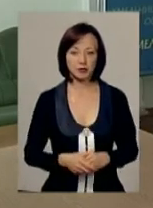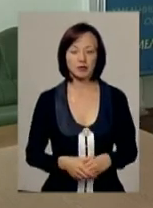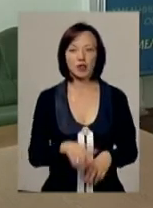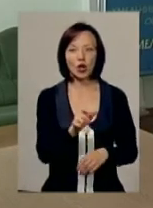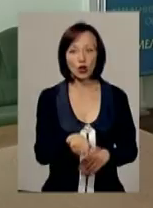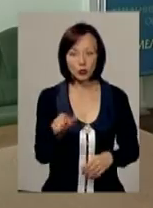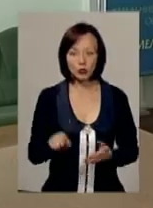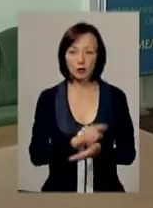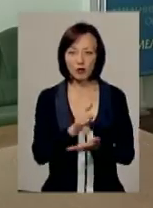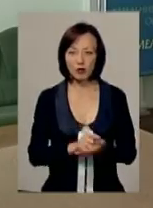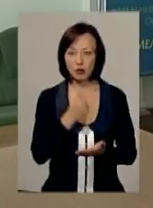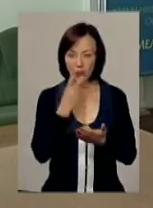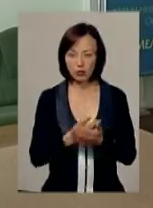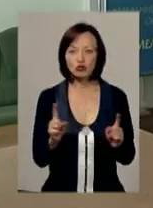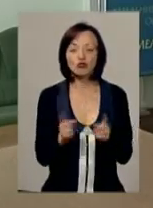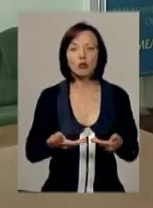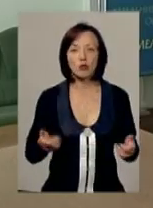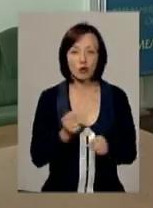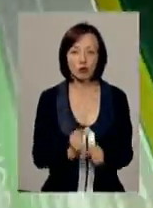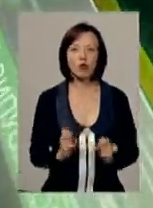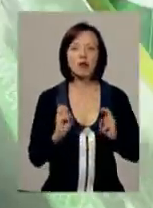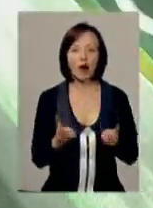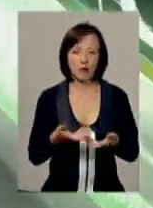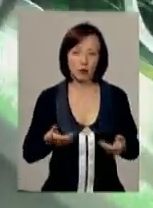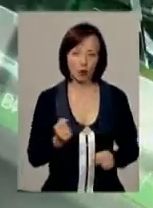повинні бачити, що ми робимо, як ми робимо.